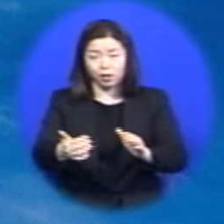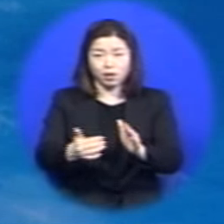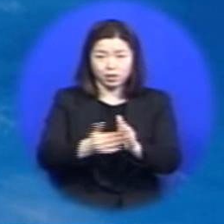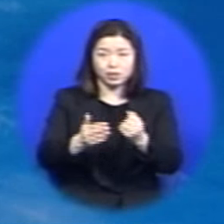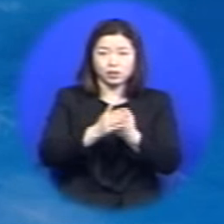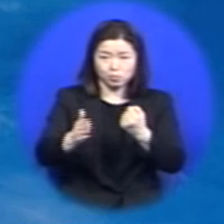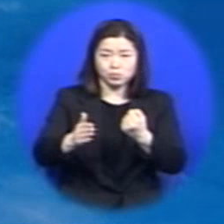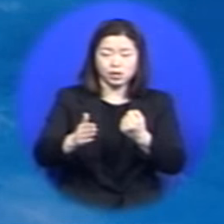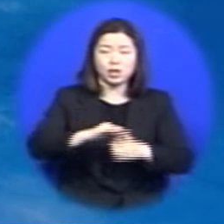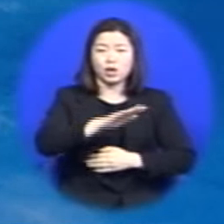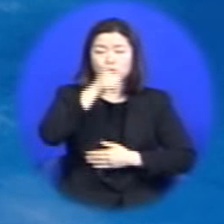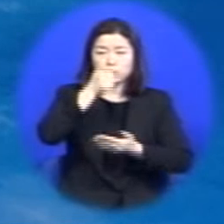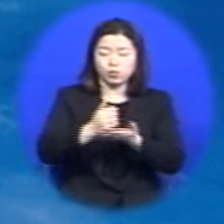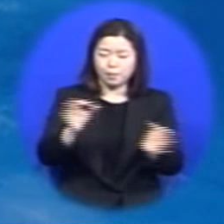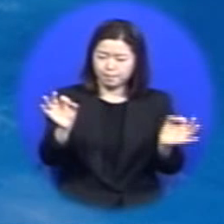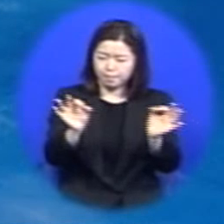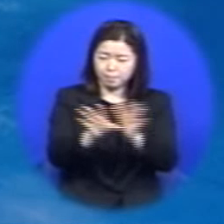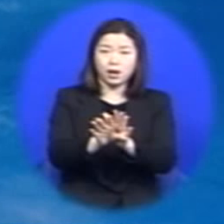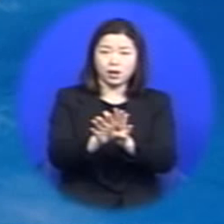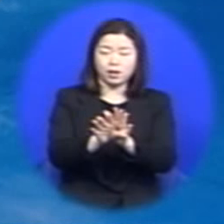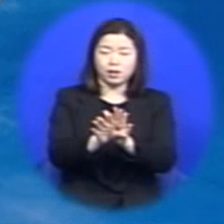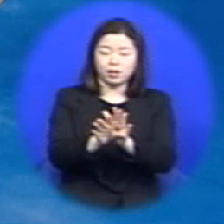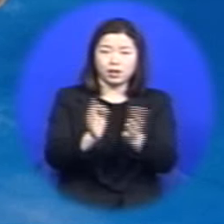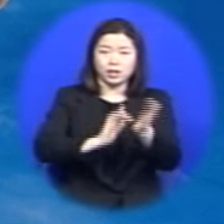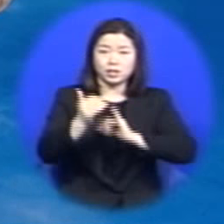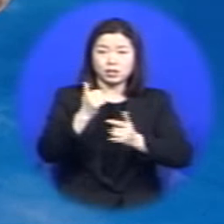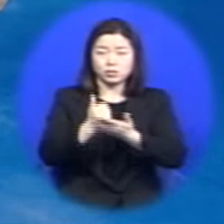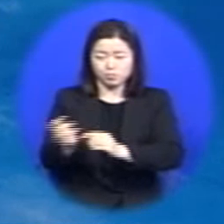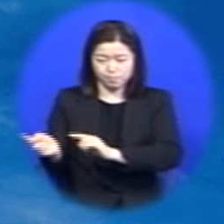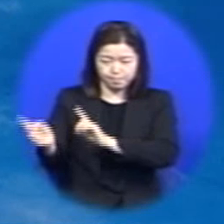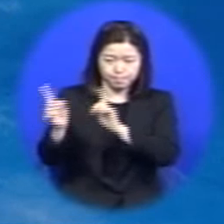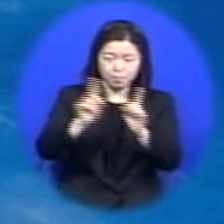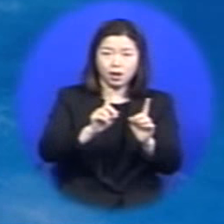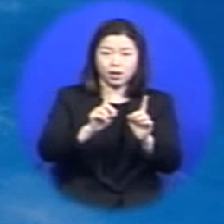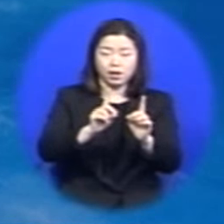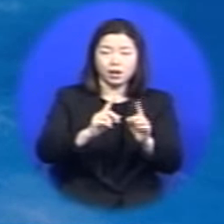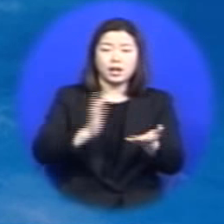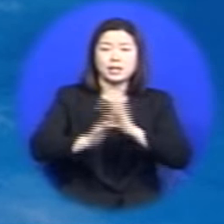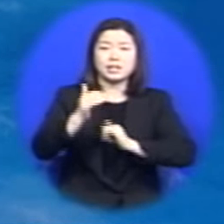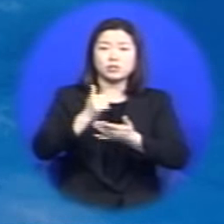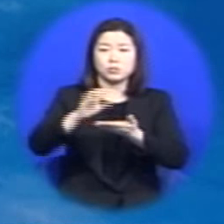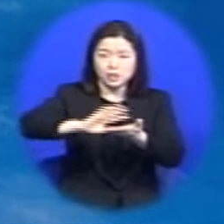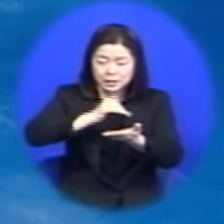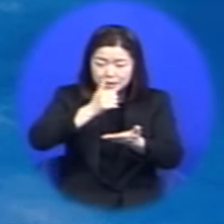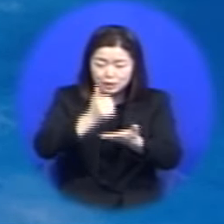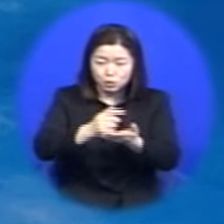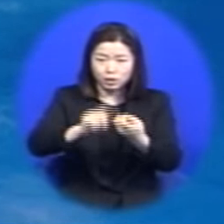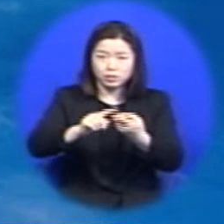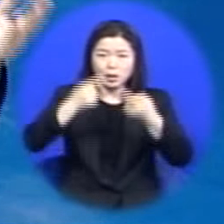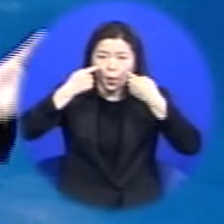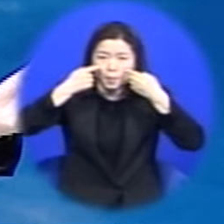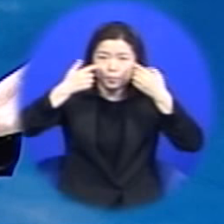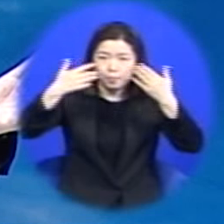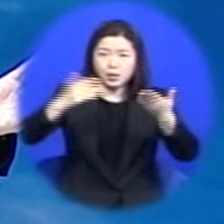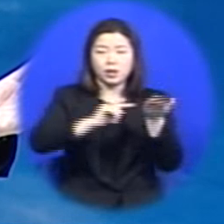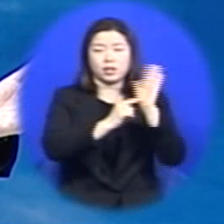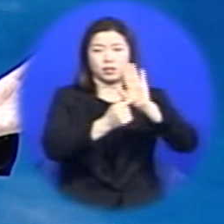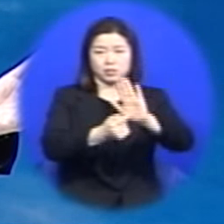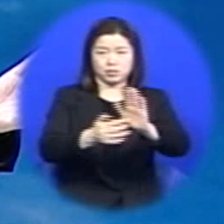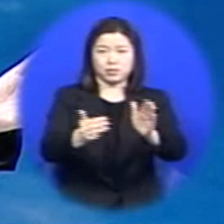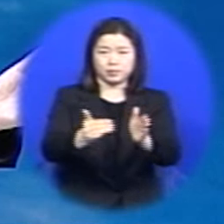받았습니다. 예수님 부활하셨습니다. 그래서 예수님이 그리스도라는 사실을 분명하게